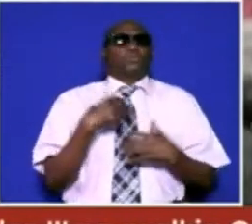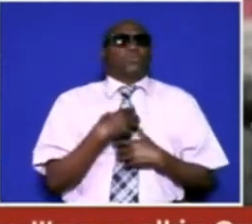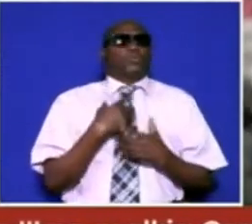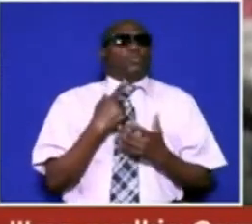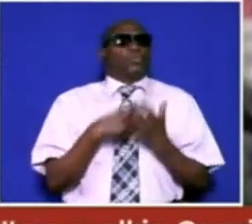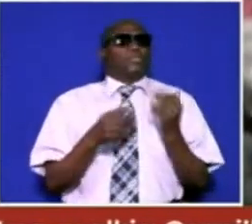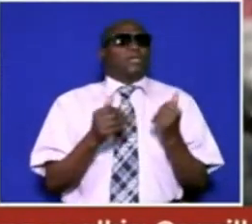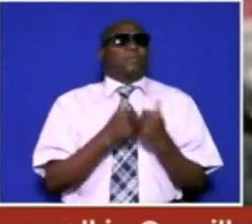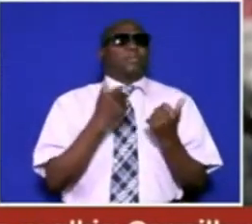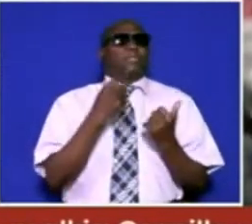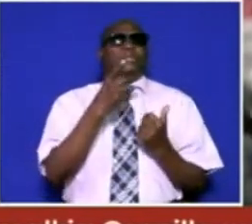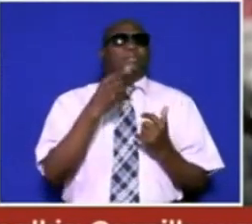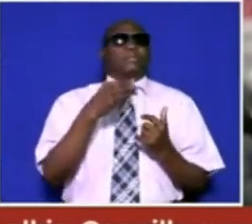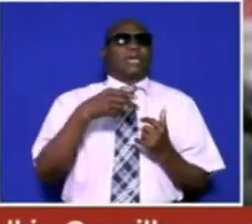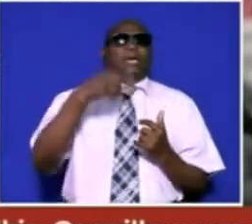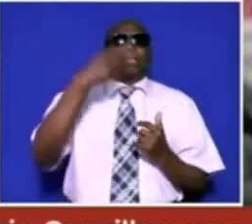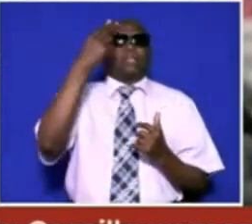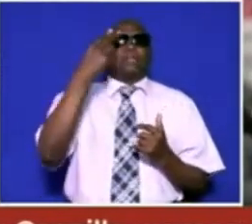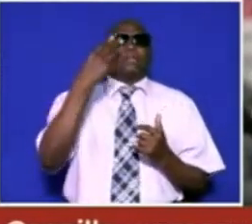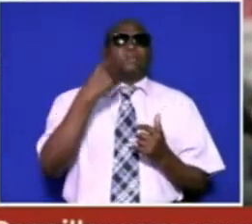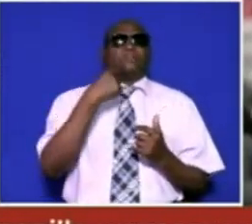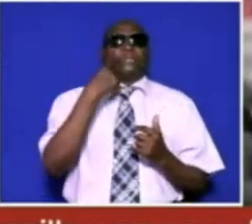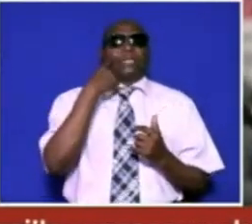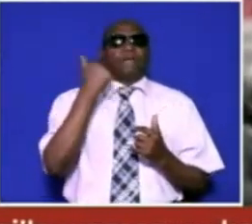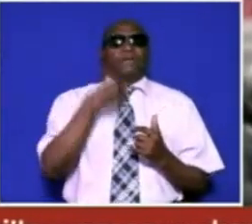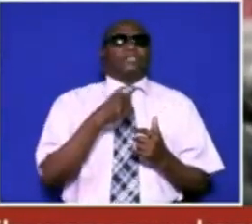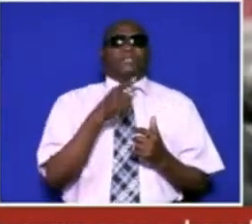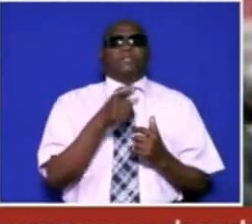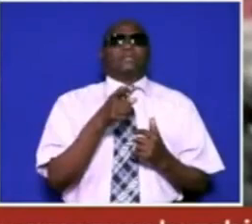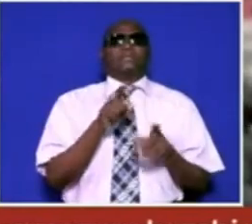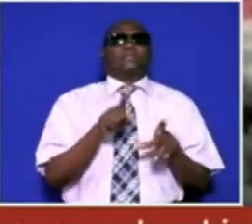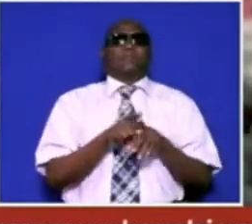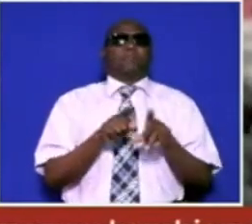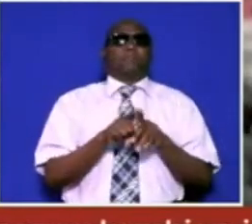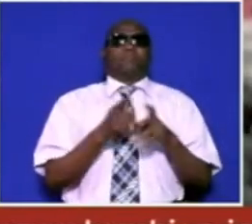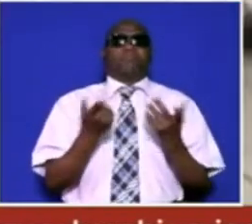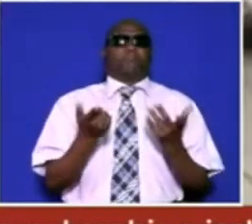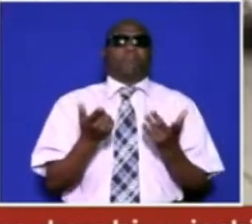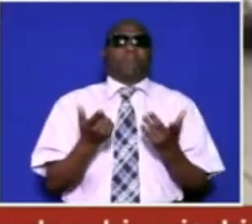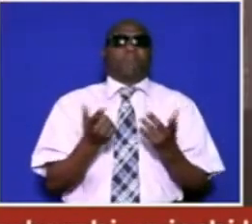It's too high. I've never seen the prices of fuel going high to that extent.